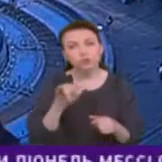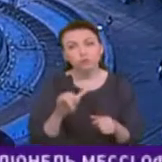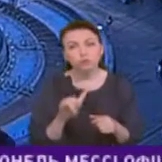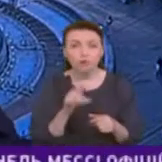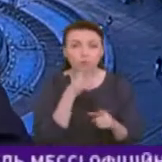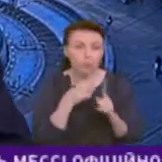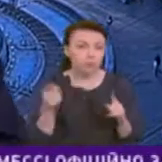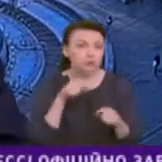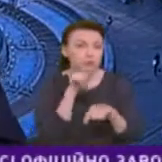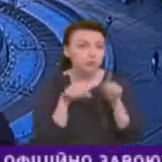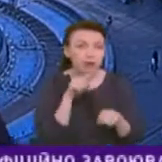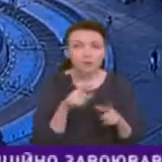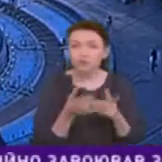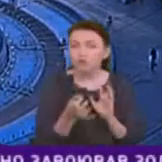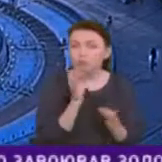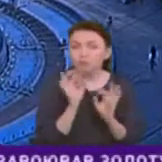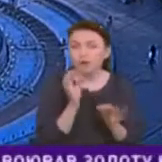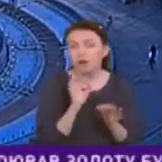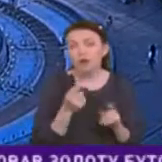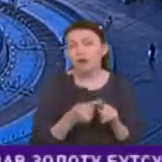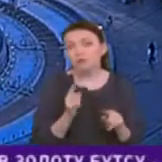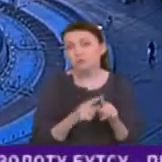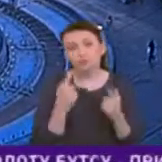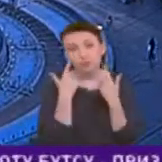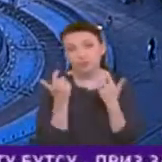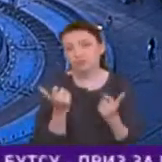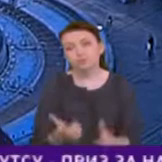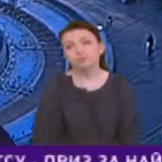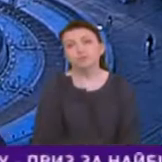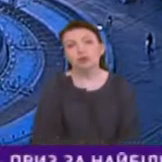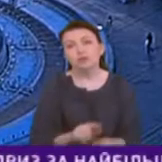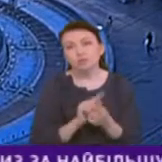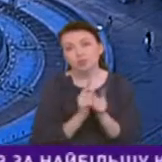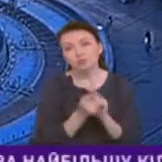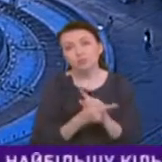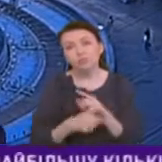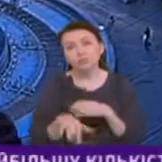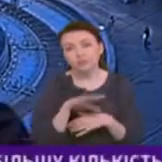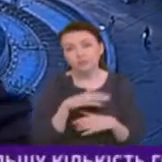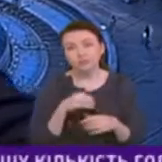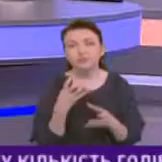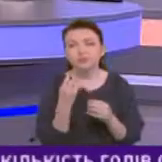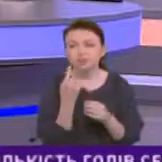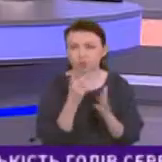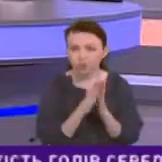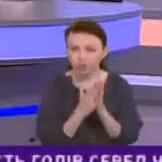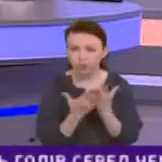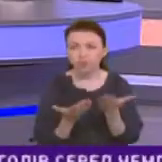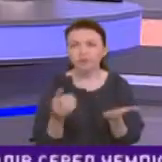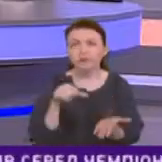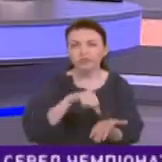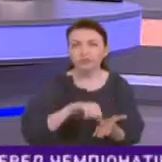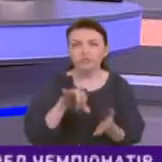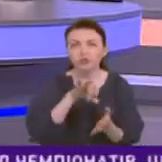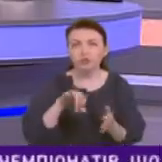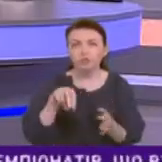ефіру, запитання, якісь коментарі, це супер. Значить, змінюються всі. Там, до речі, ще одна книжка презентувалася, «Історія